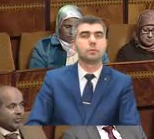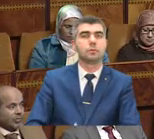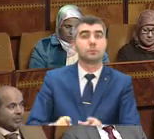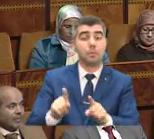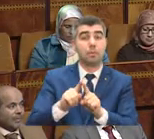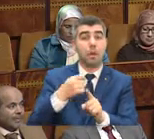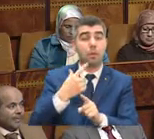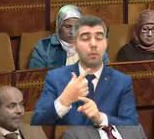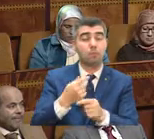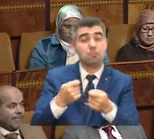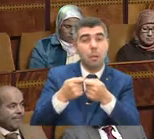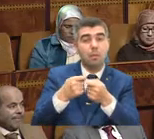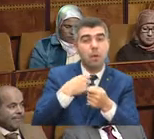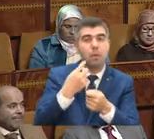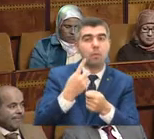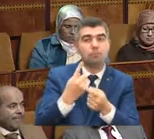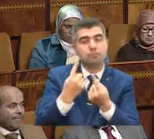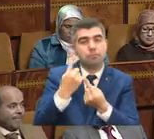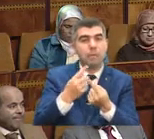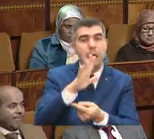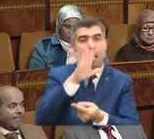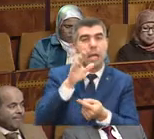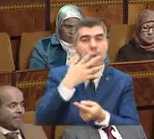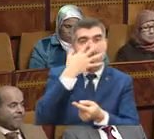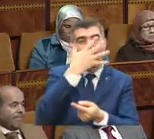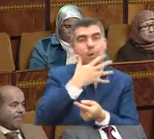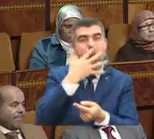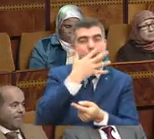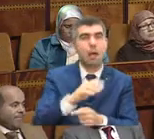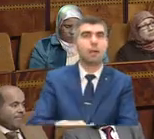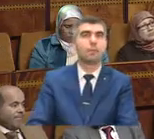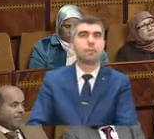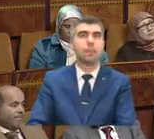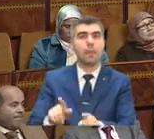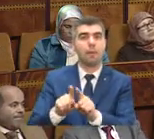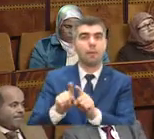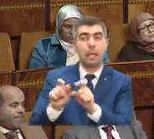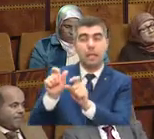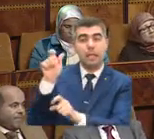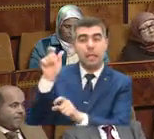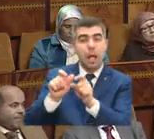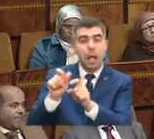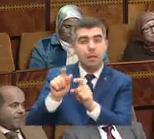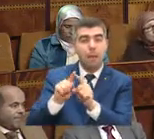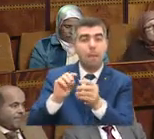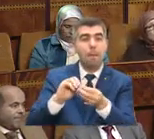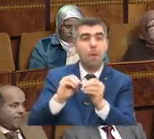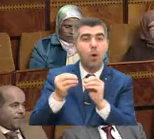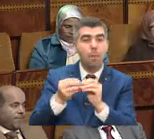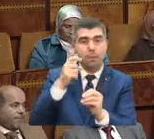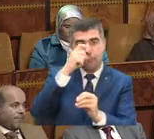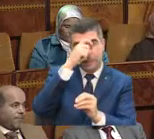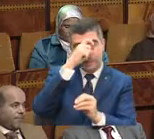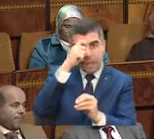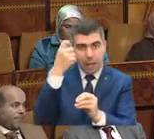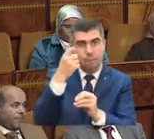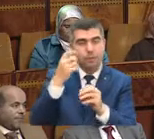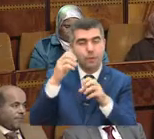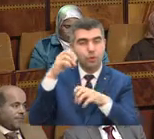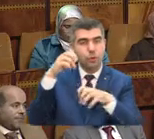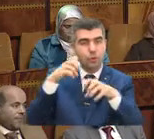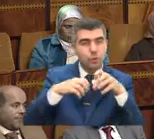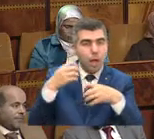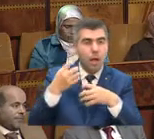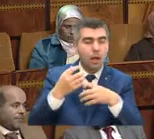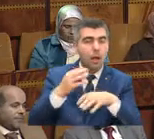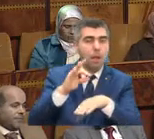افريقيا كعلى ما اظن. هاد الناس ولا عندهم مشكل في الصيف، في الشتاء الامراض يعني